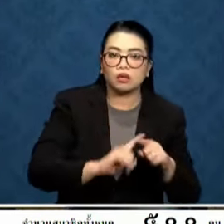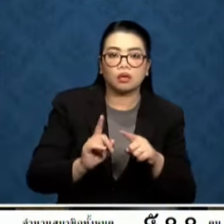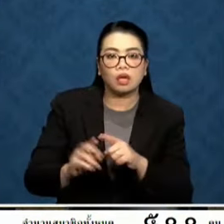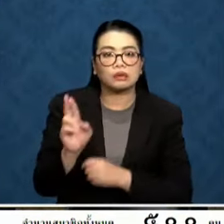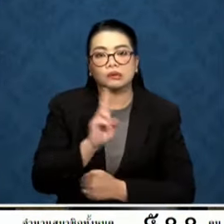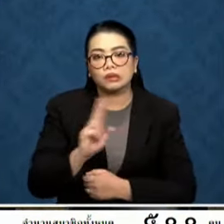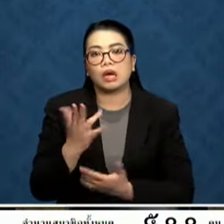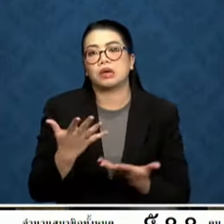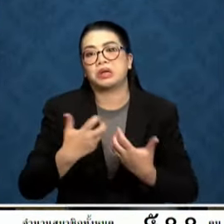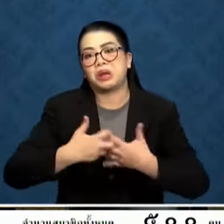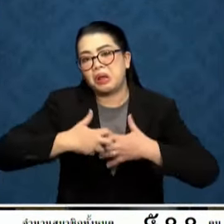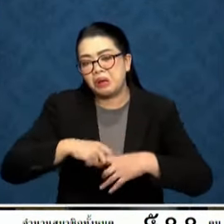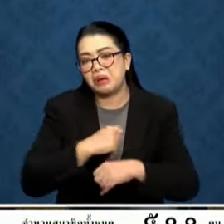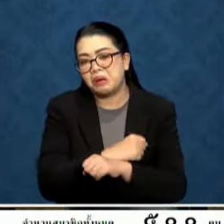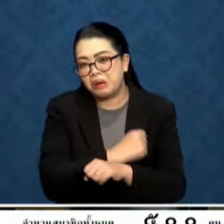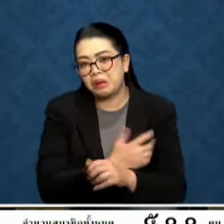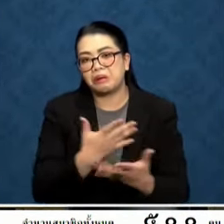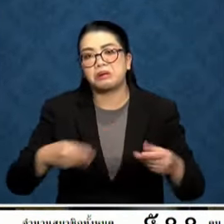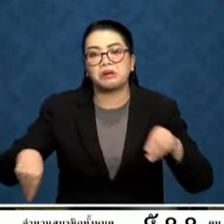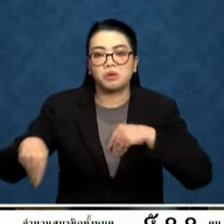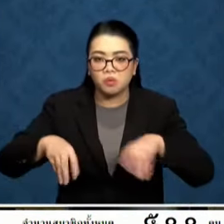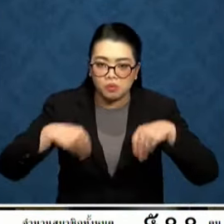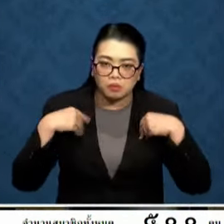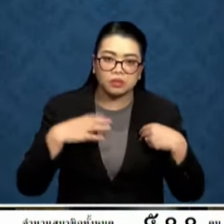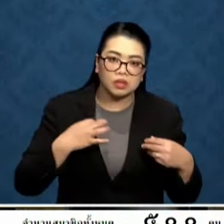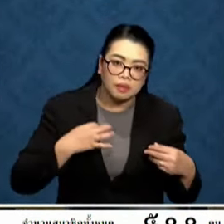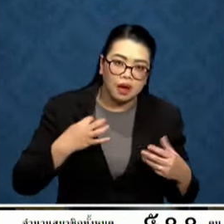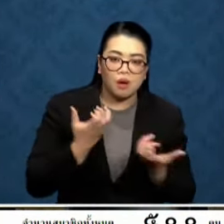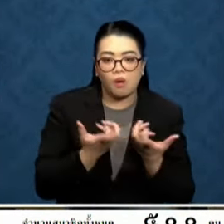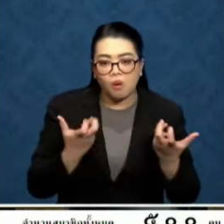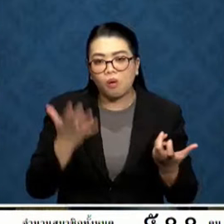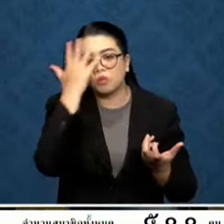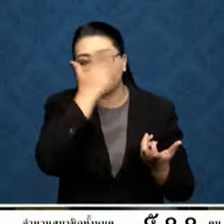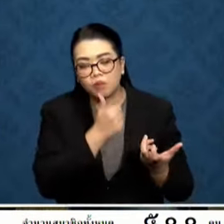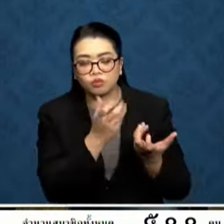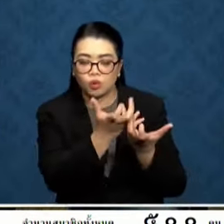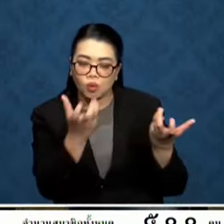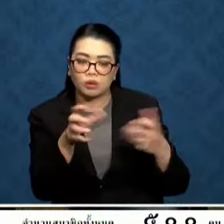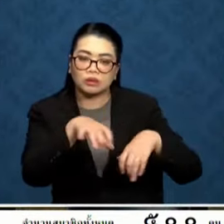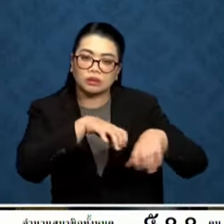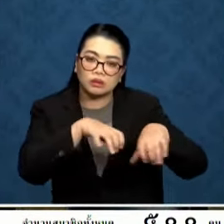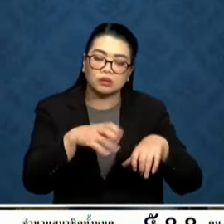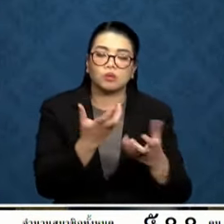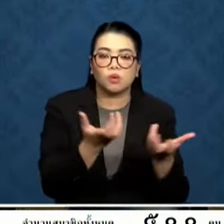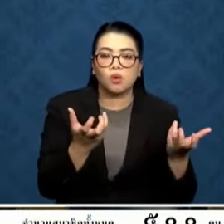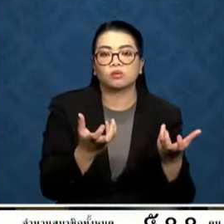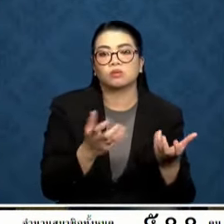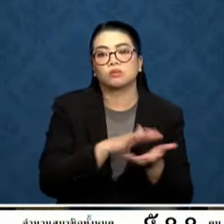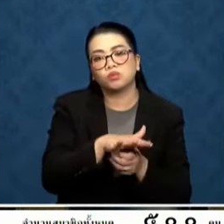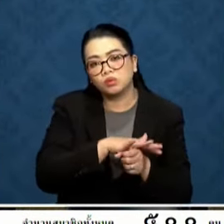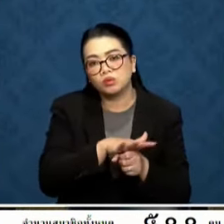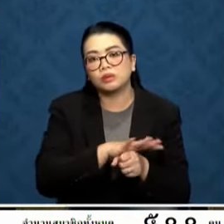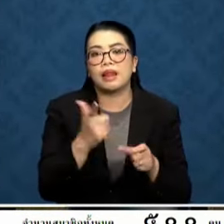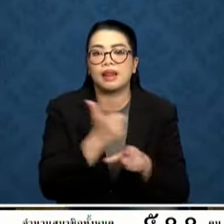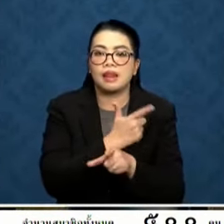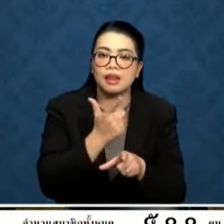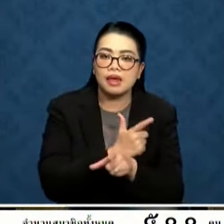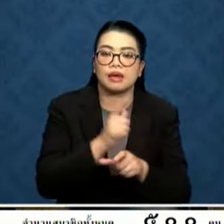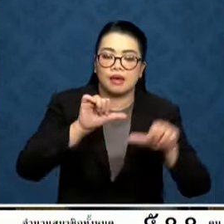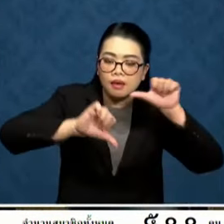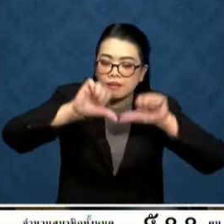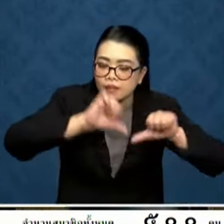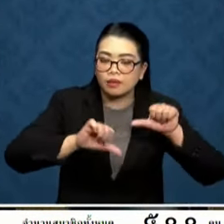ใช้แรงงานเข้มข้นเครื่องนุ่มงเฟอร์นิเจอร์สินค้าขั้นกลางเหล็กเคมี